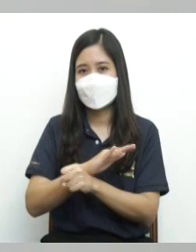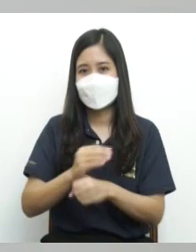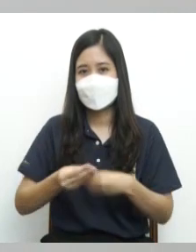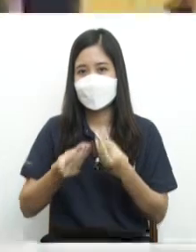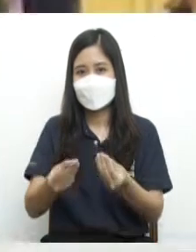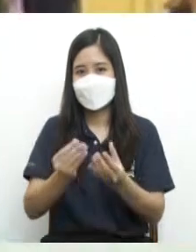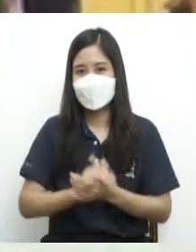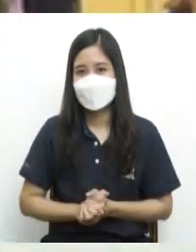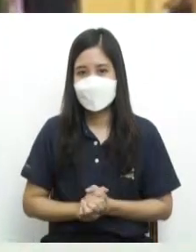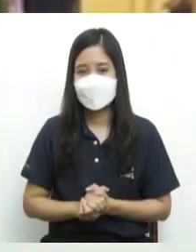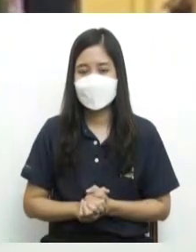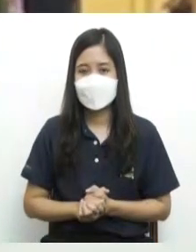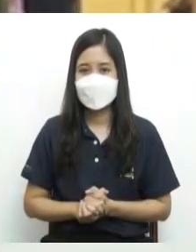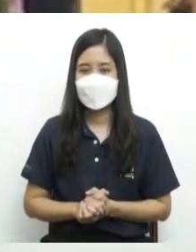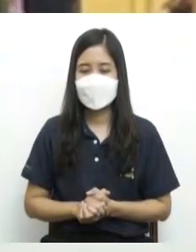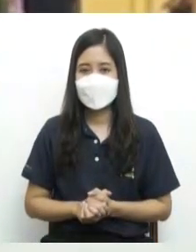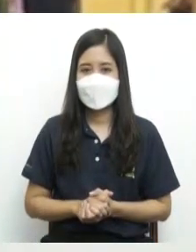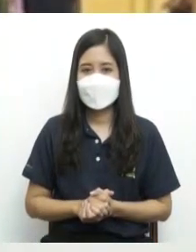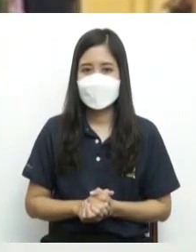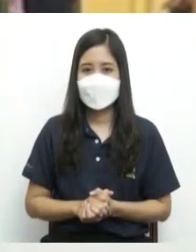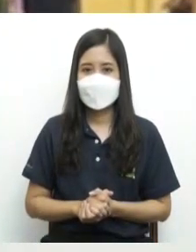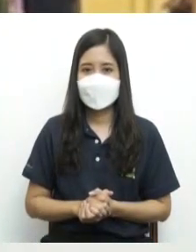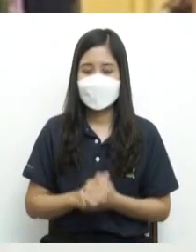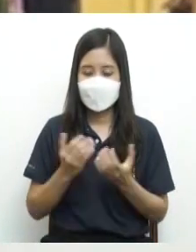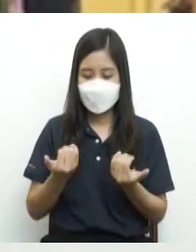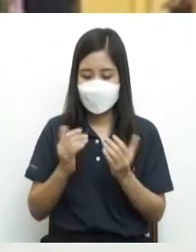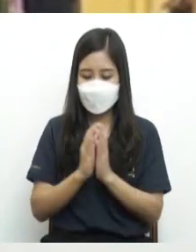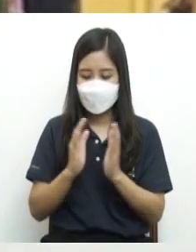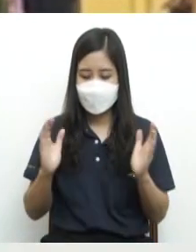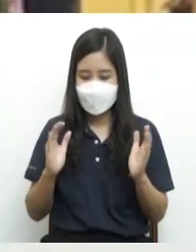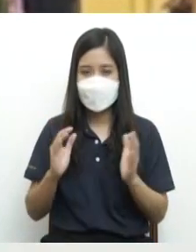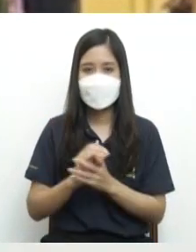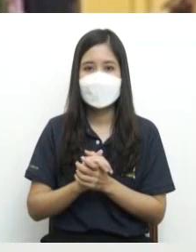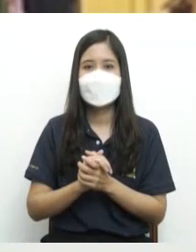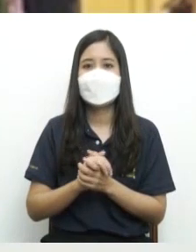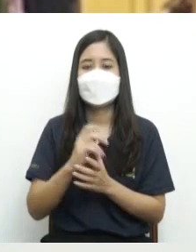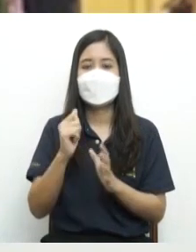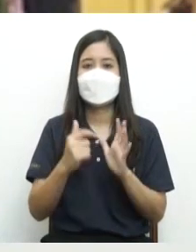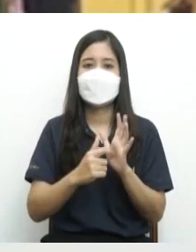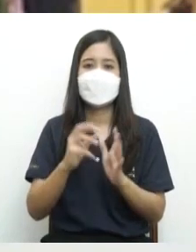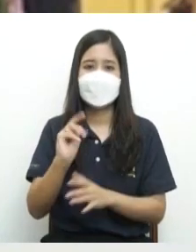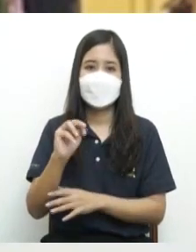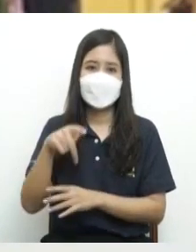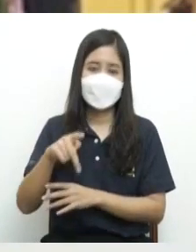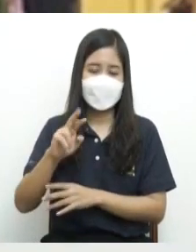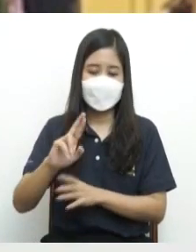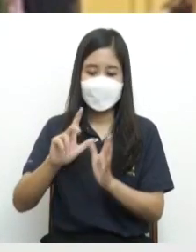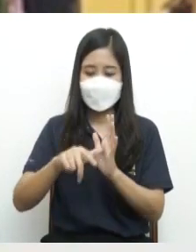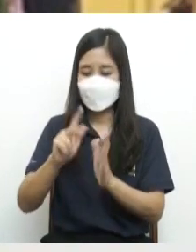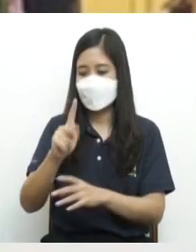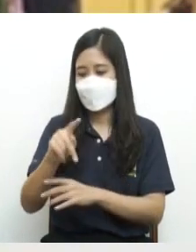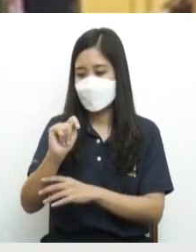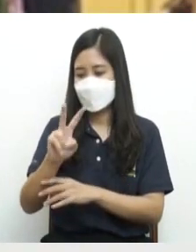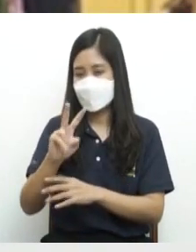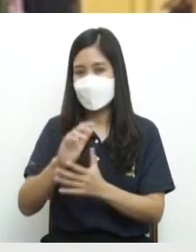ค่ะ ค่ะซึ่งในวันนี้นะคะต้องขอขอบคุณค่ะท่านดร.อัมพรพินสาเลขาธิการคณะกรรมการการศึกษาขั้นพื้นฐานนะคะและท่